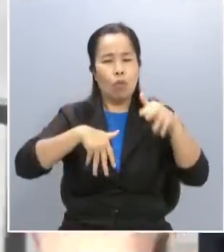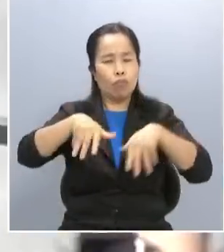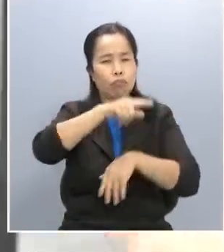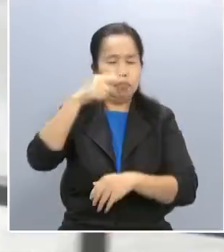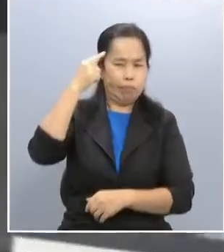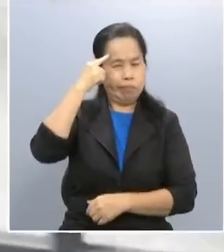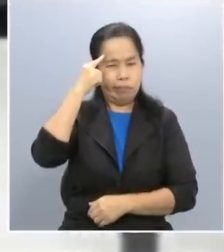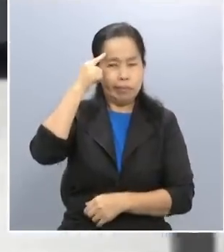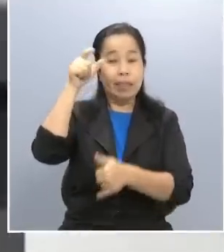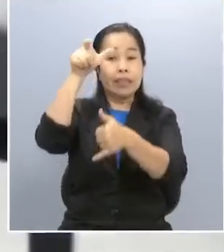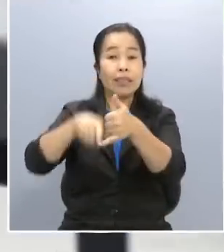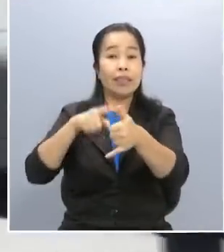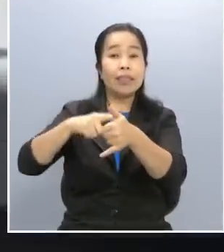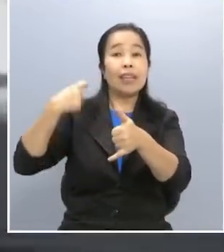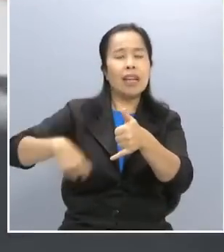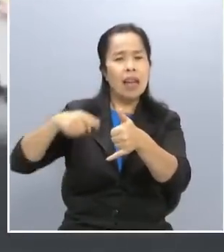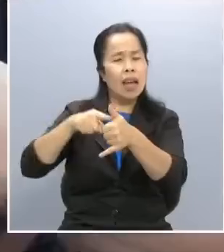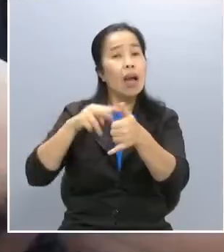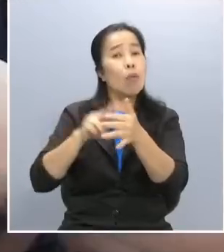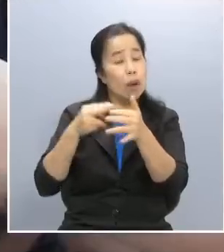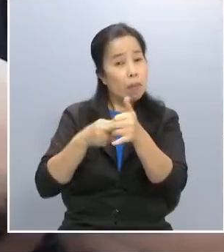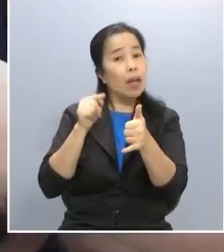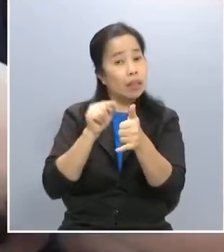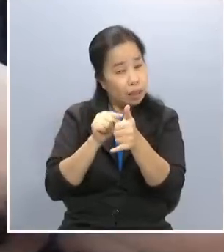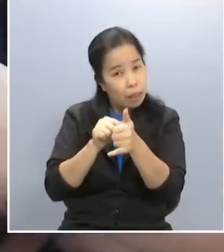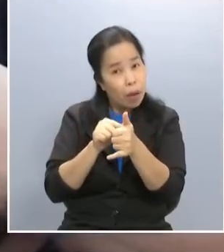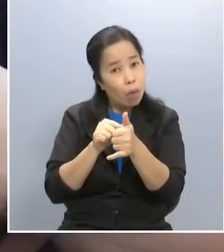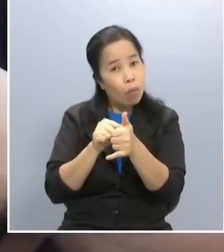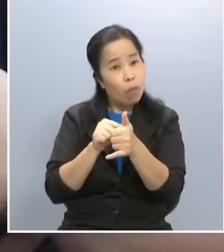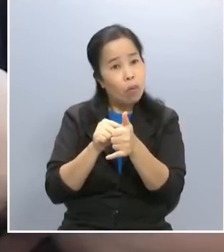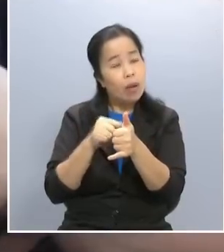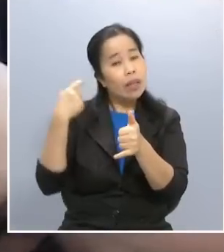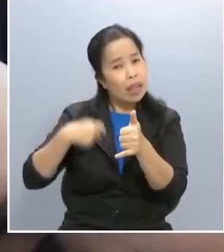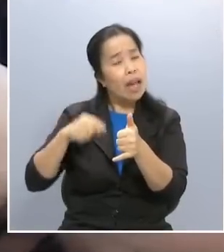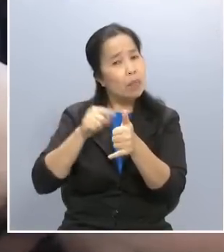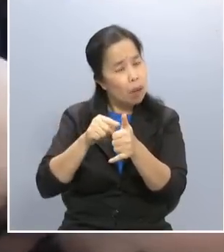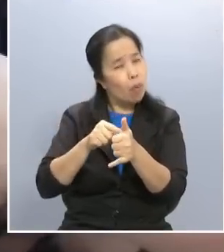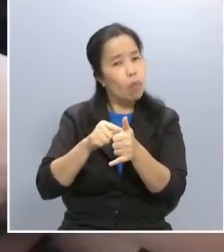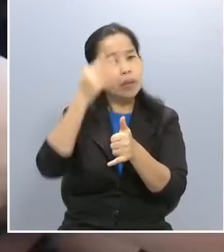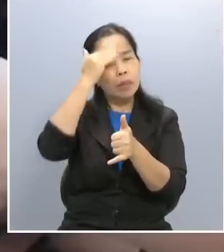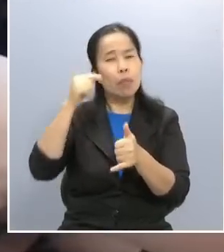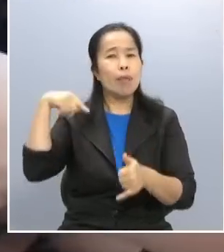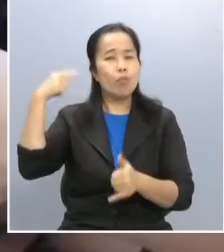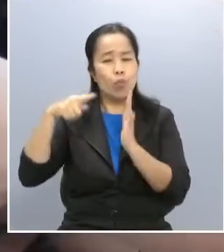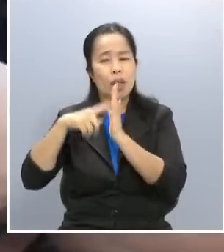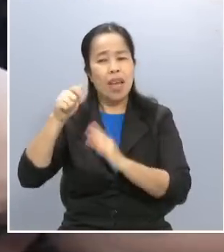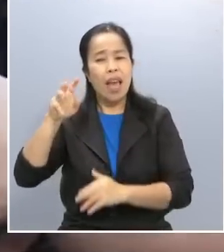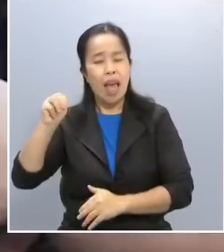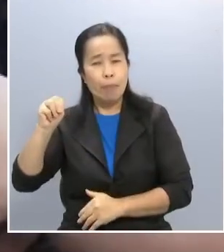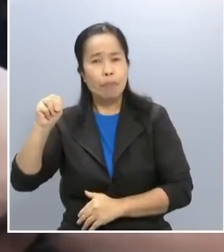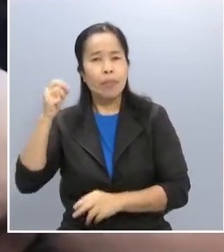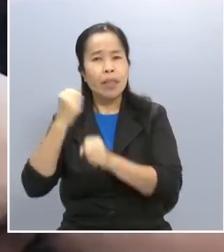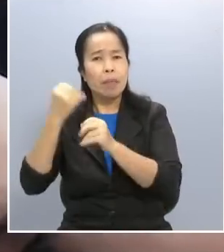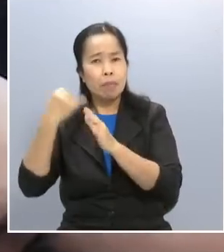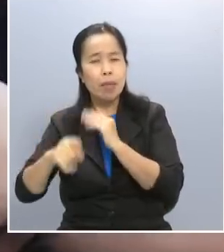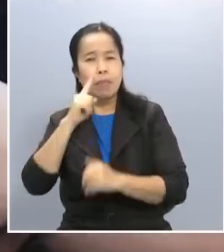ข้อสังเกตคุณผู้ชมครับว่าเอ๊ะหรือว่าจะเป็นทนายพัฒน์ทนายธันนิชาท่านนี้หรือเปล่าที่เป็นญา